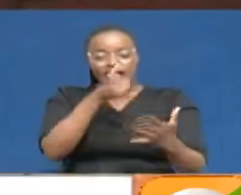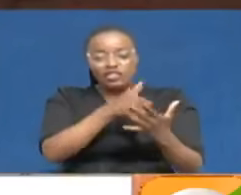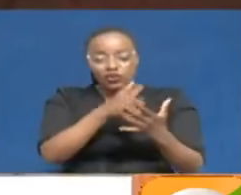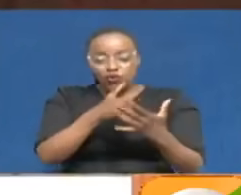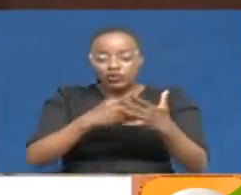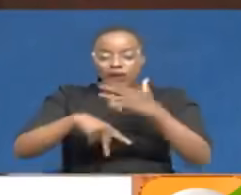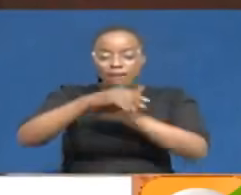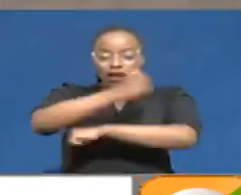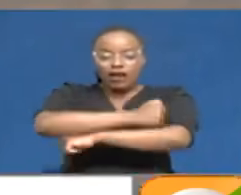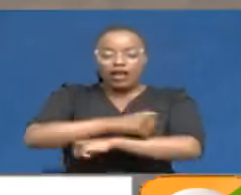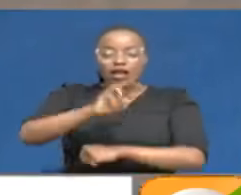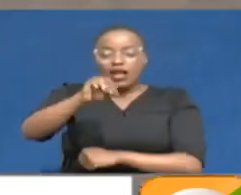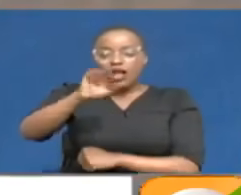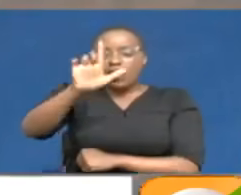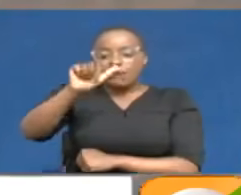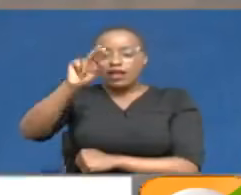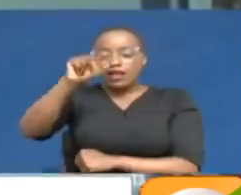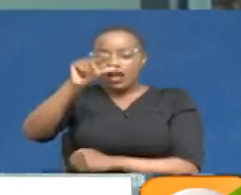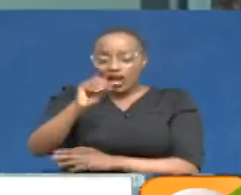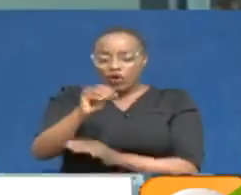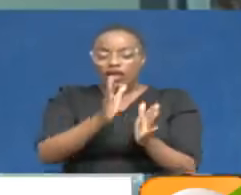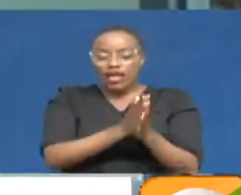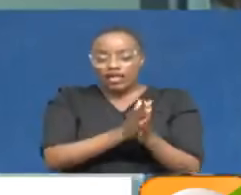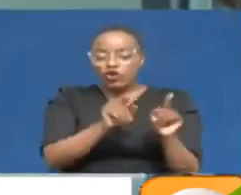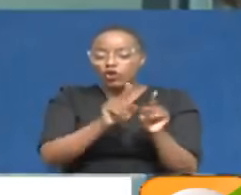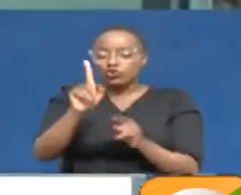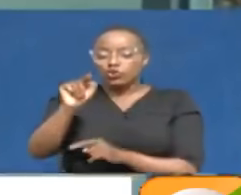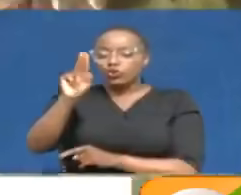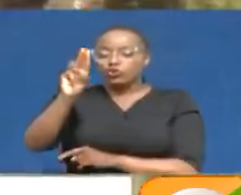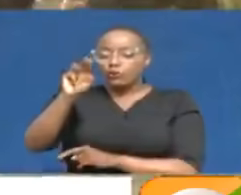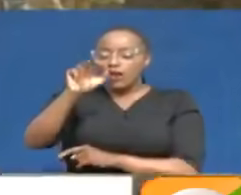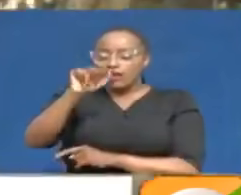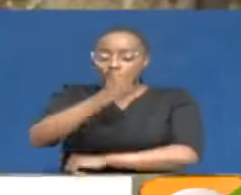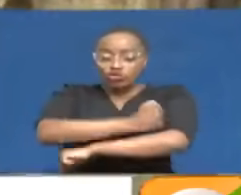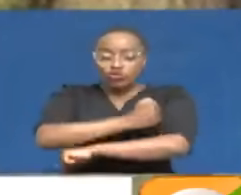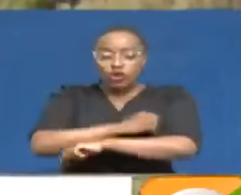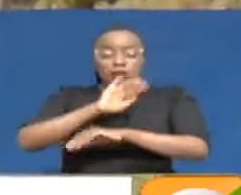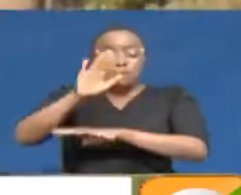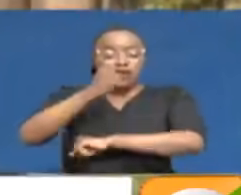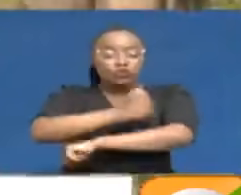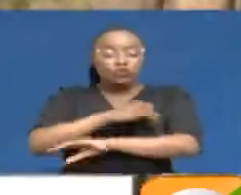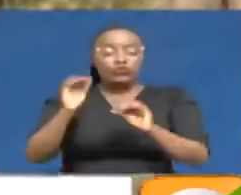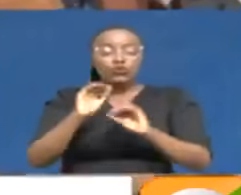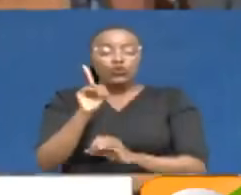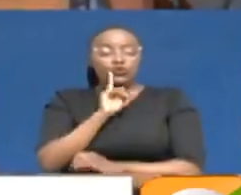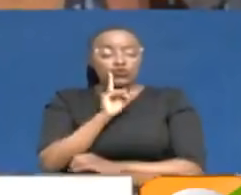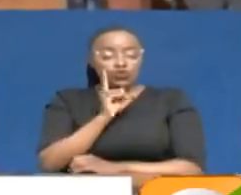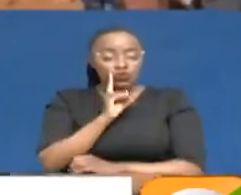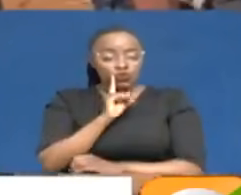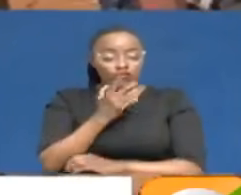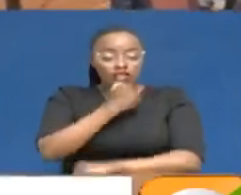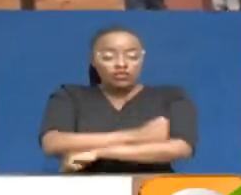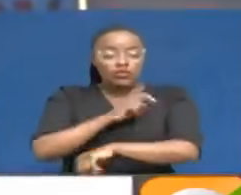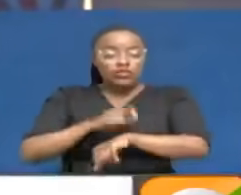zikiwemo shule ya msingi ya Milango, ile ya Bobo na shule ya Tumaini, huenda wakakosa kurejea shuleni kesho,